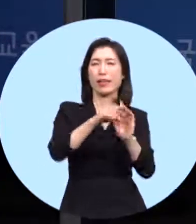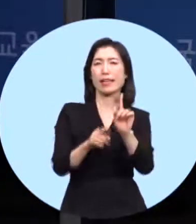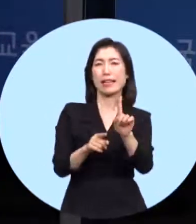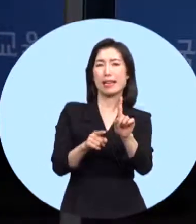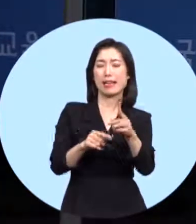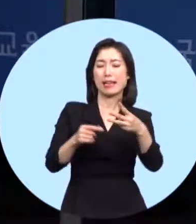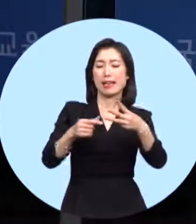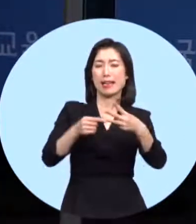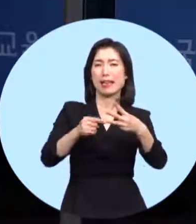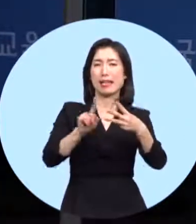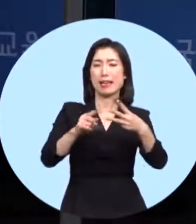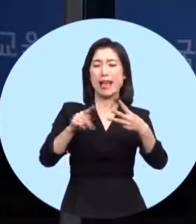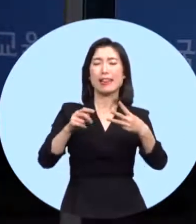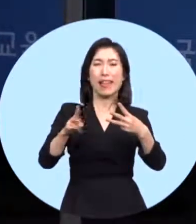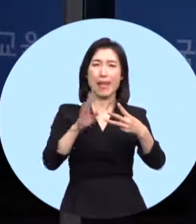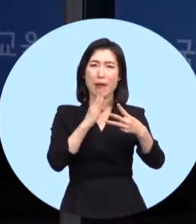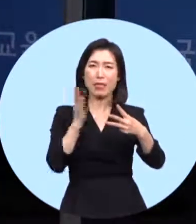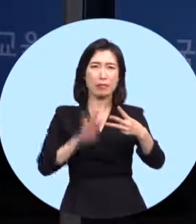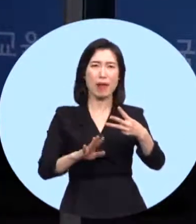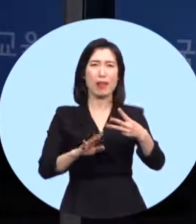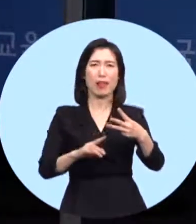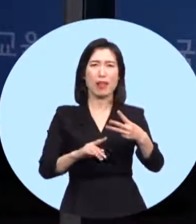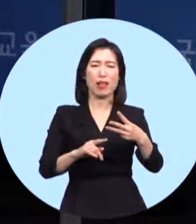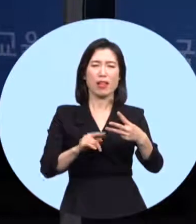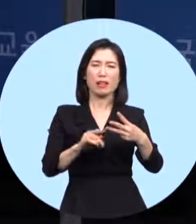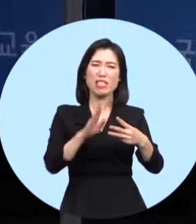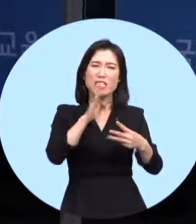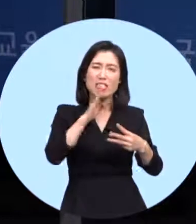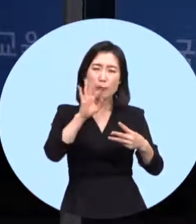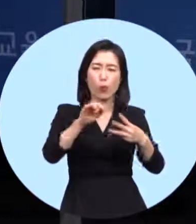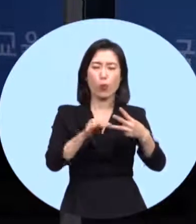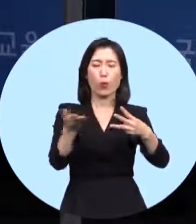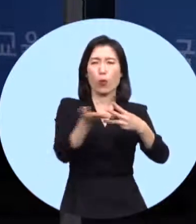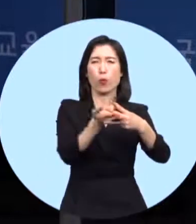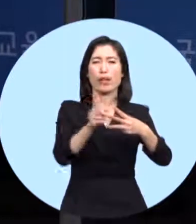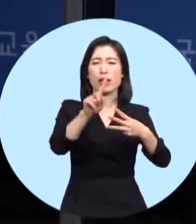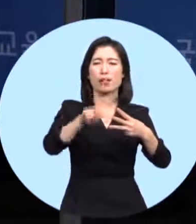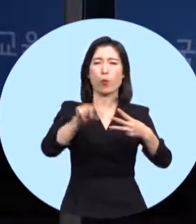또 비대면이 전부 언택트가 전부는 아니지만